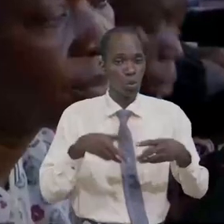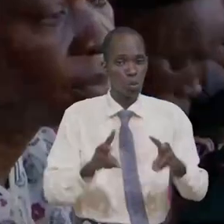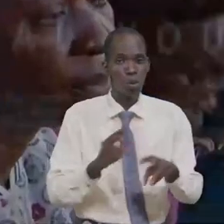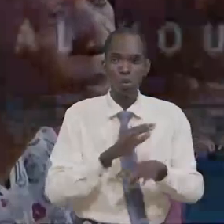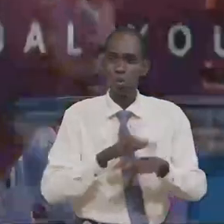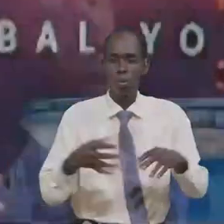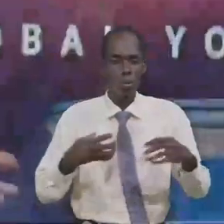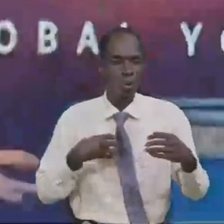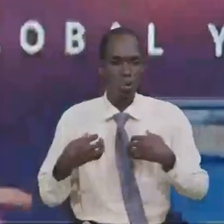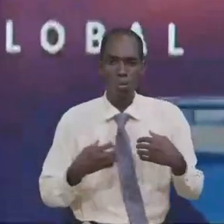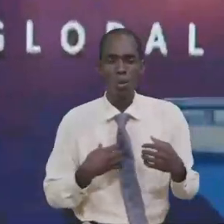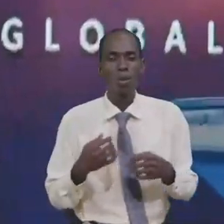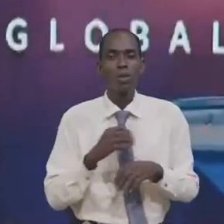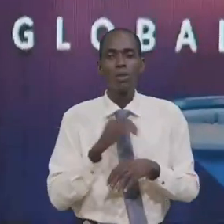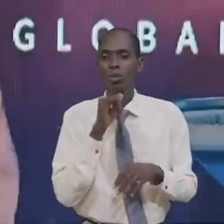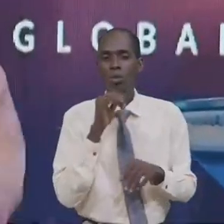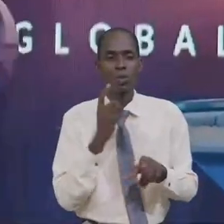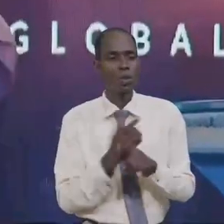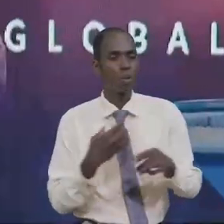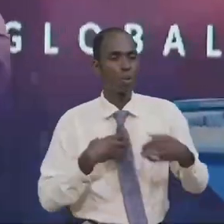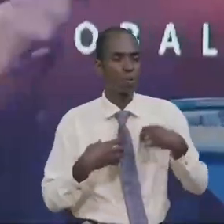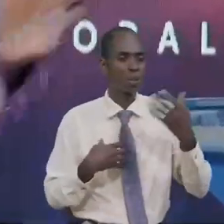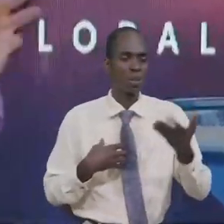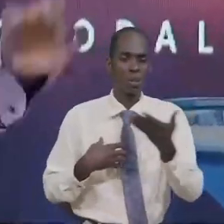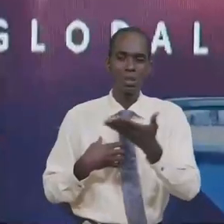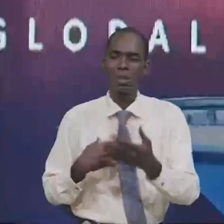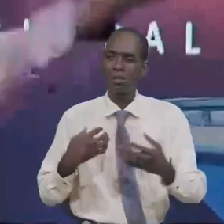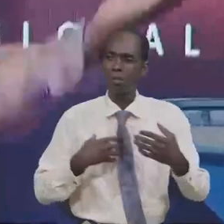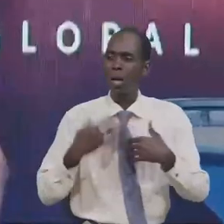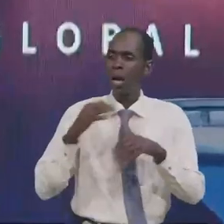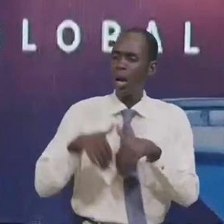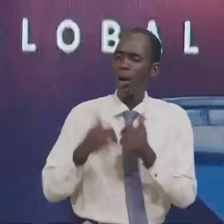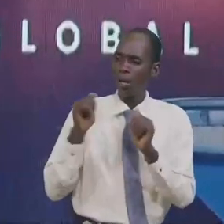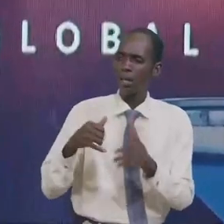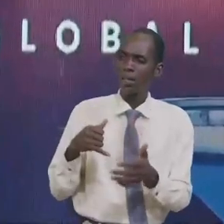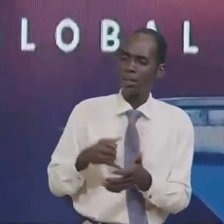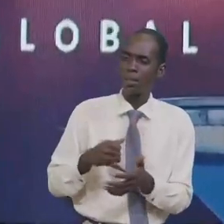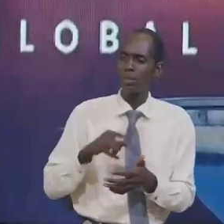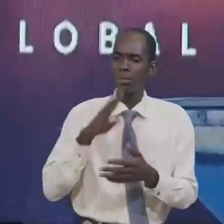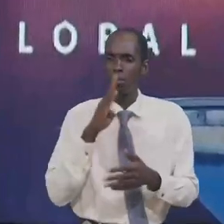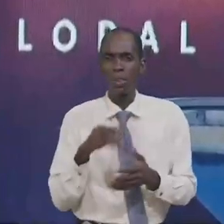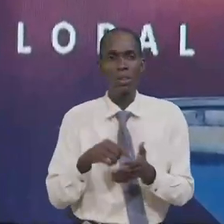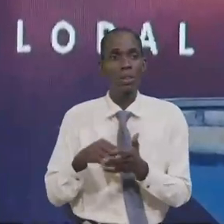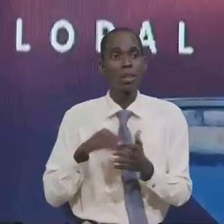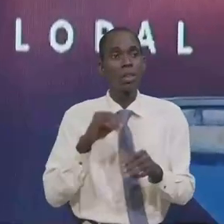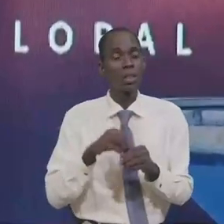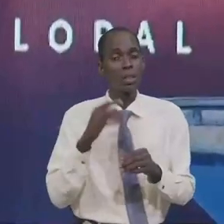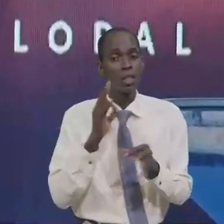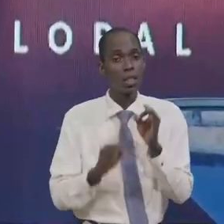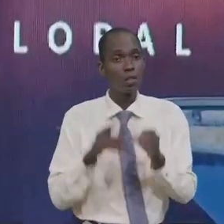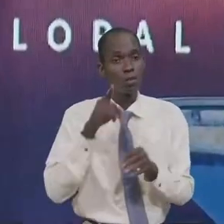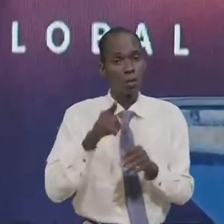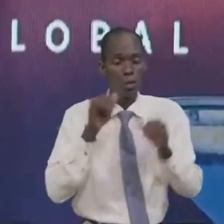passé par là comment cela peut être c'est une faibli au jour de la détresse ta force n'est que des tresses